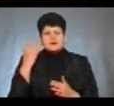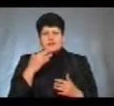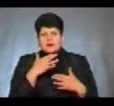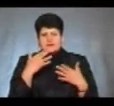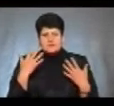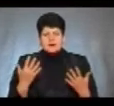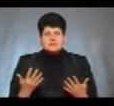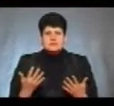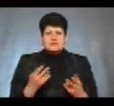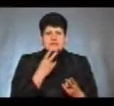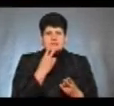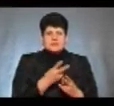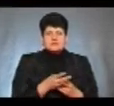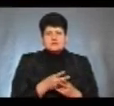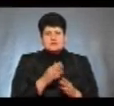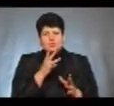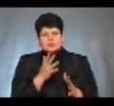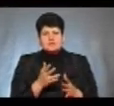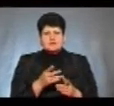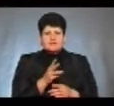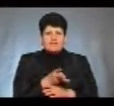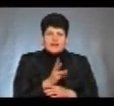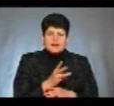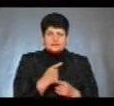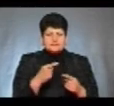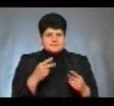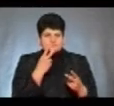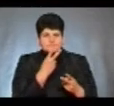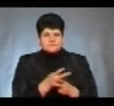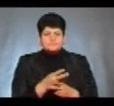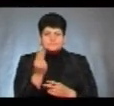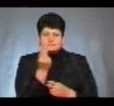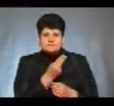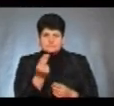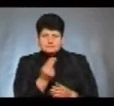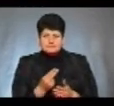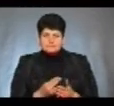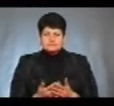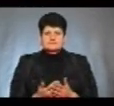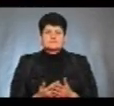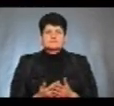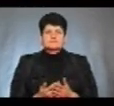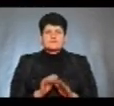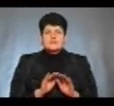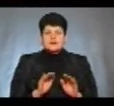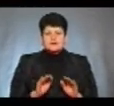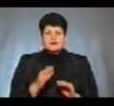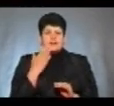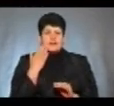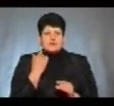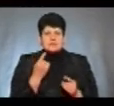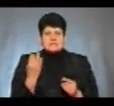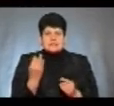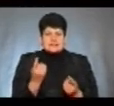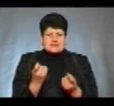безліч. Дивимося мультфільми, переглядаємо відео, розмальовуємо малюнки. Дітей дуже легко зацікавити